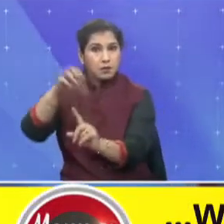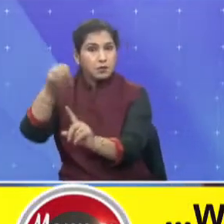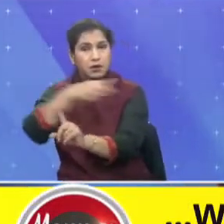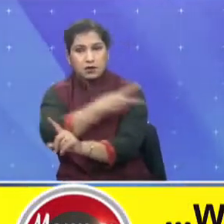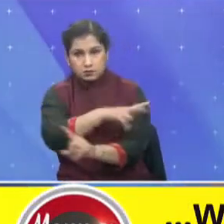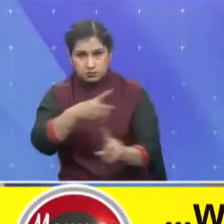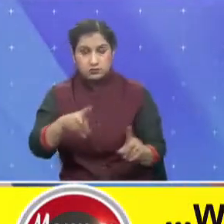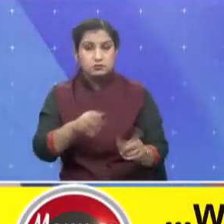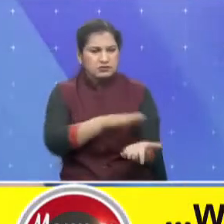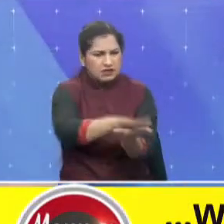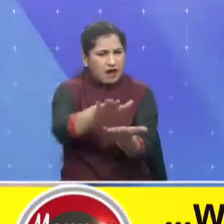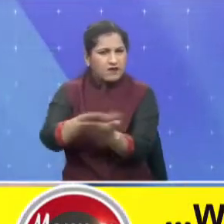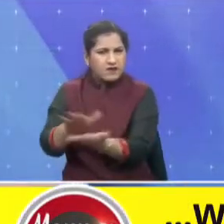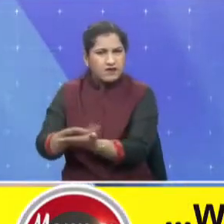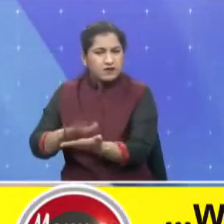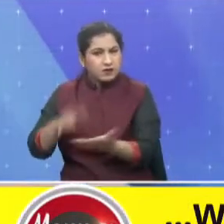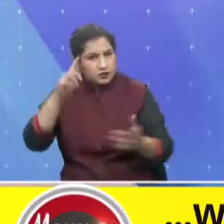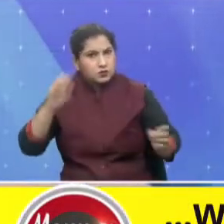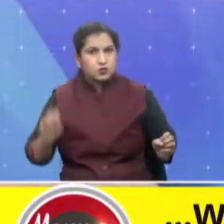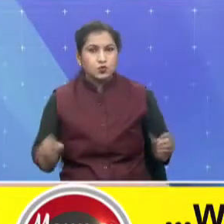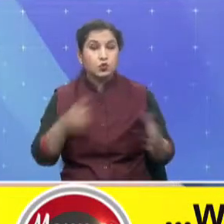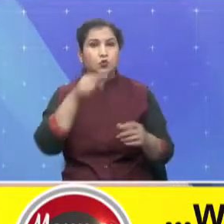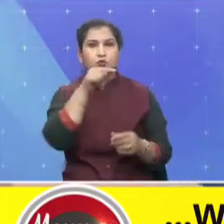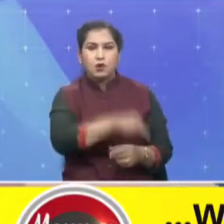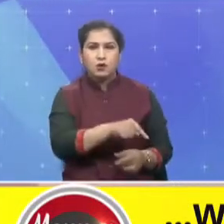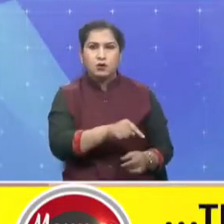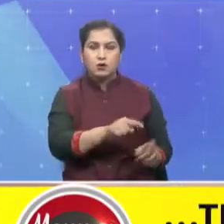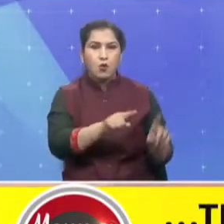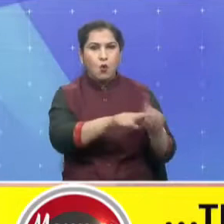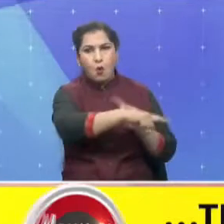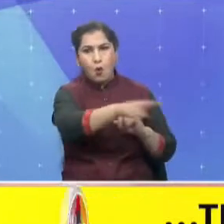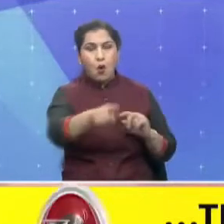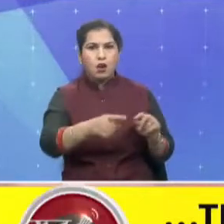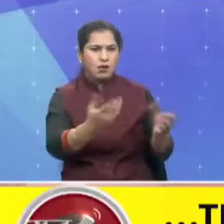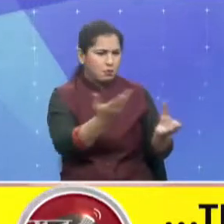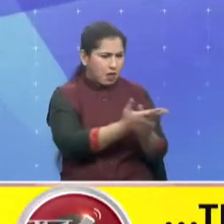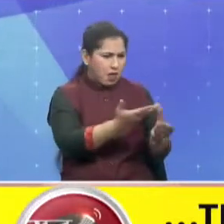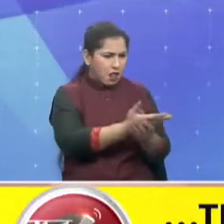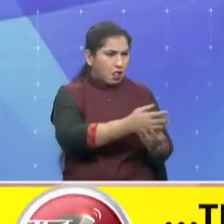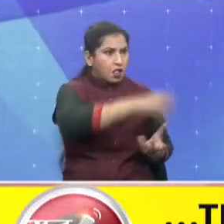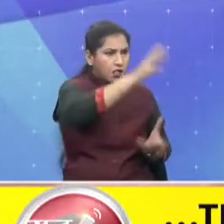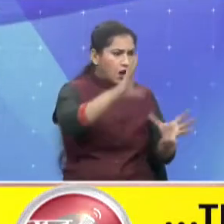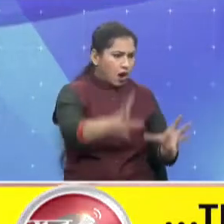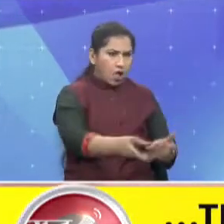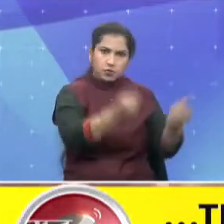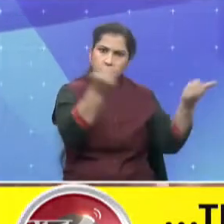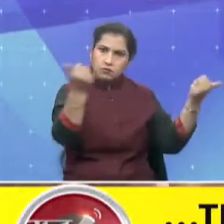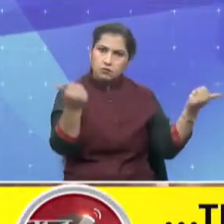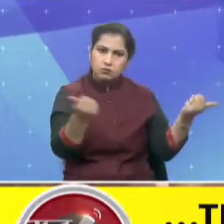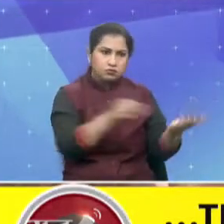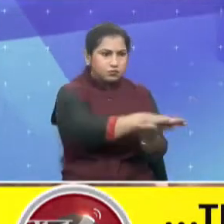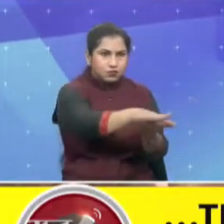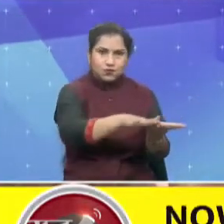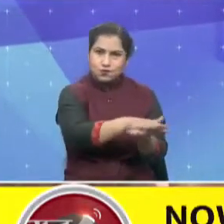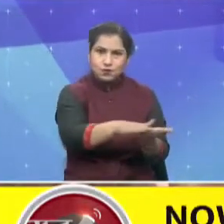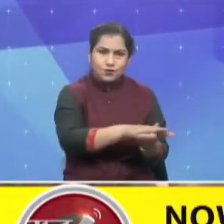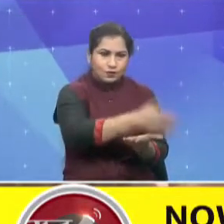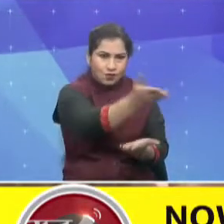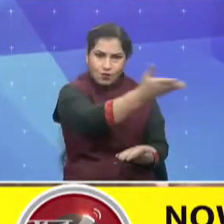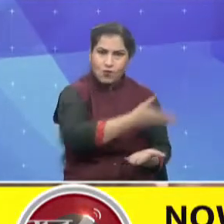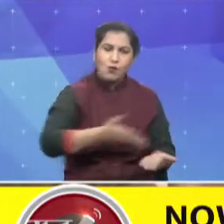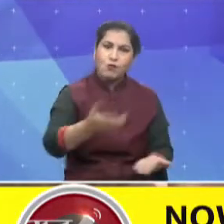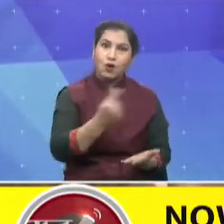ये सफाई अभियान चला तो वहां का जंकयार्ड पूरी तरह खाली हो गया। अब इस जंकयार्ड